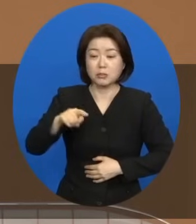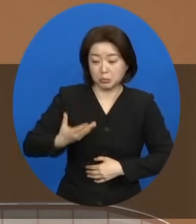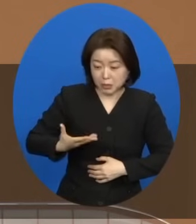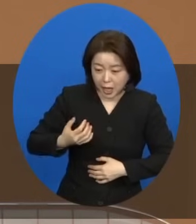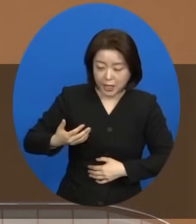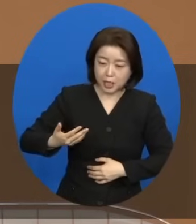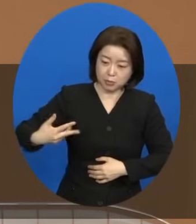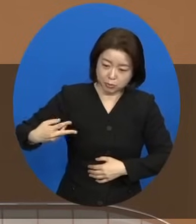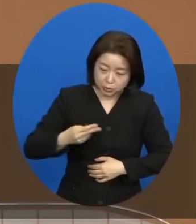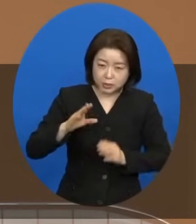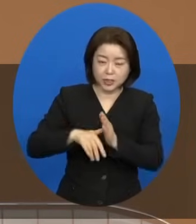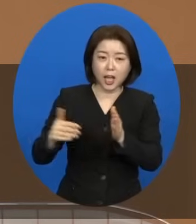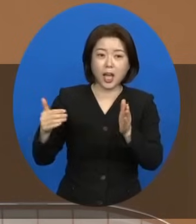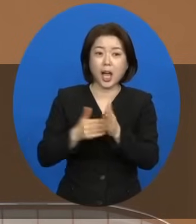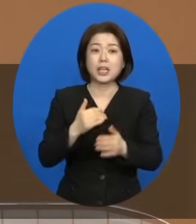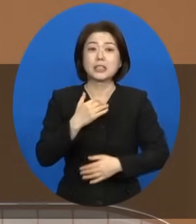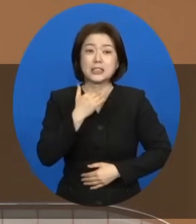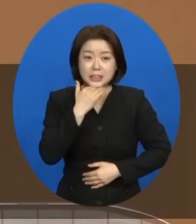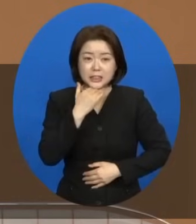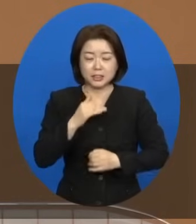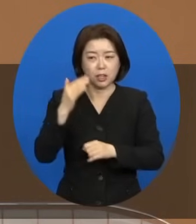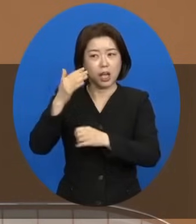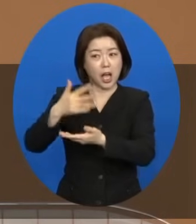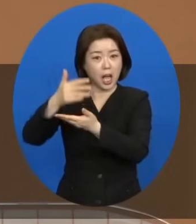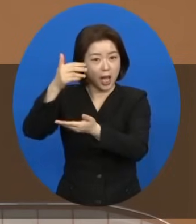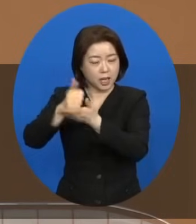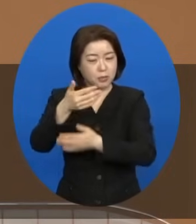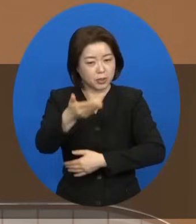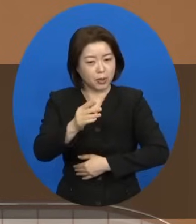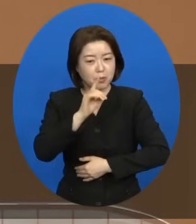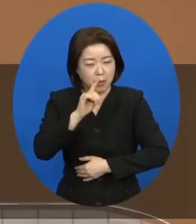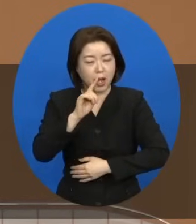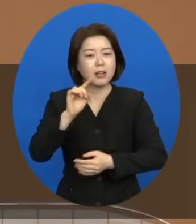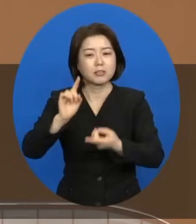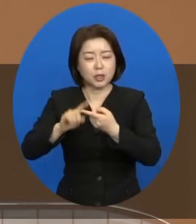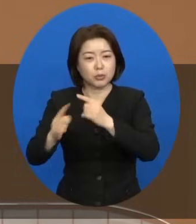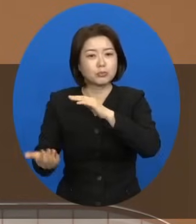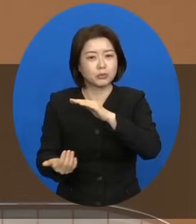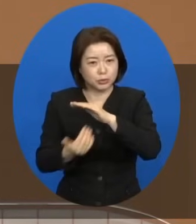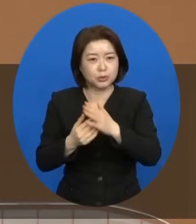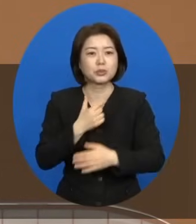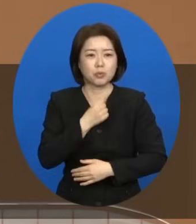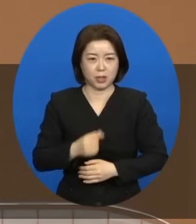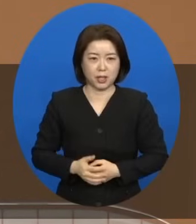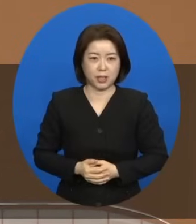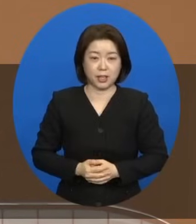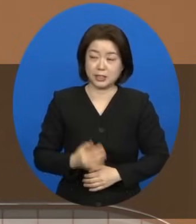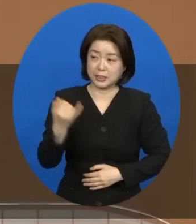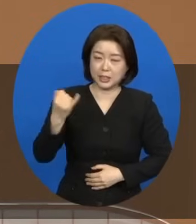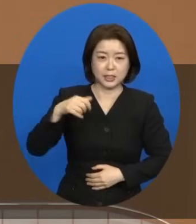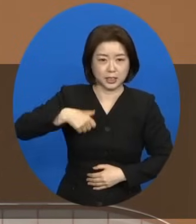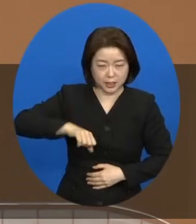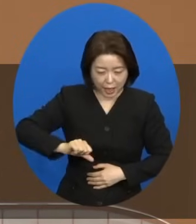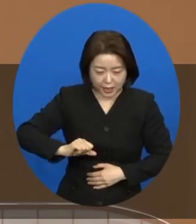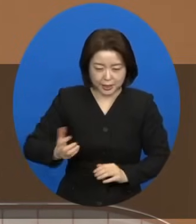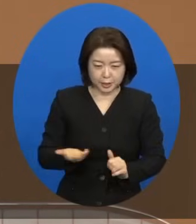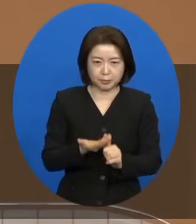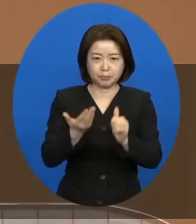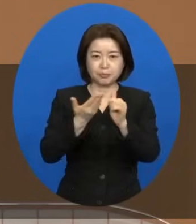오직 여호와께서 그의 말씀대로 이루시기를 원하노라 하니라 이에 그 여자가 그의 아들을 양육하며 대기까지